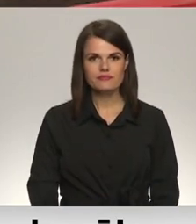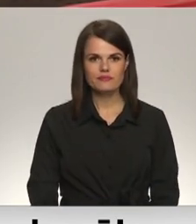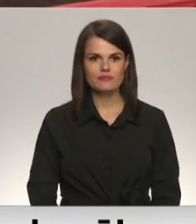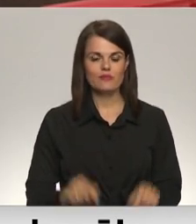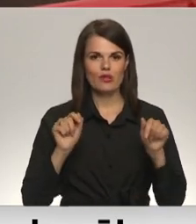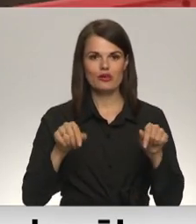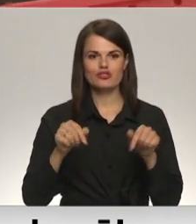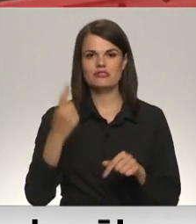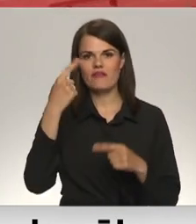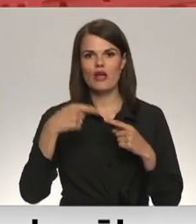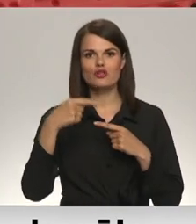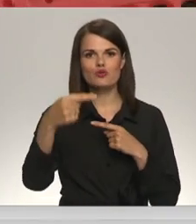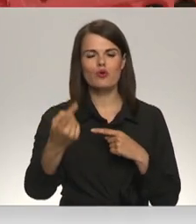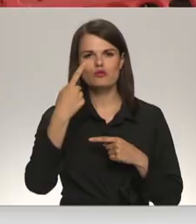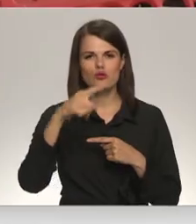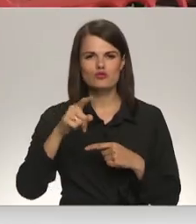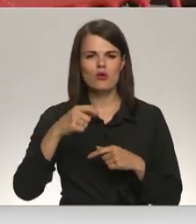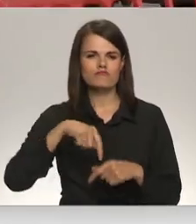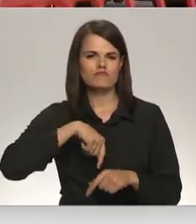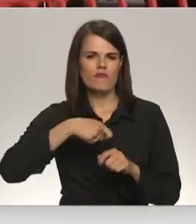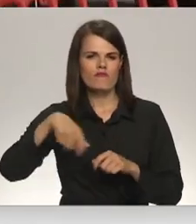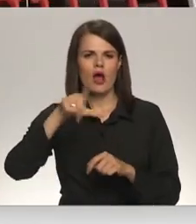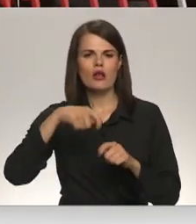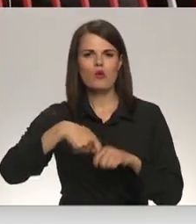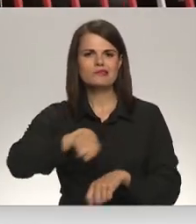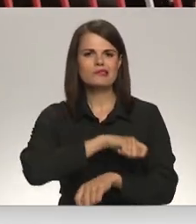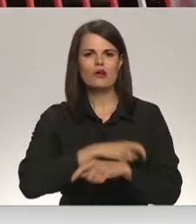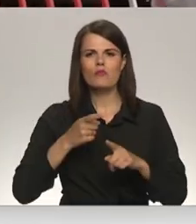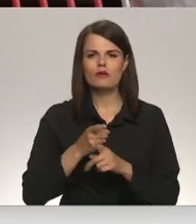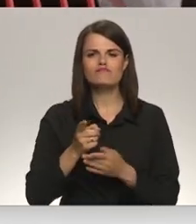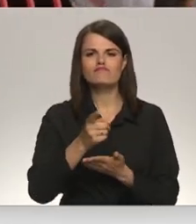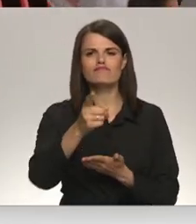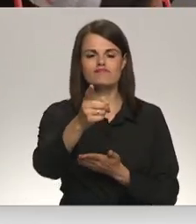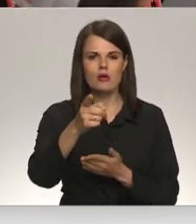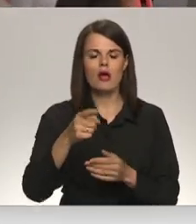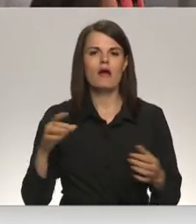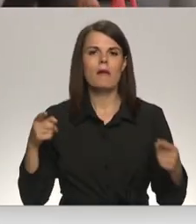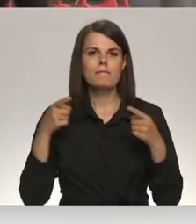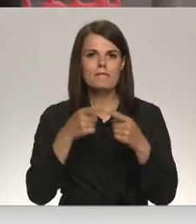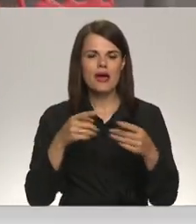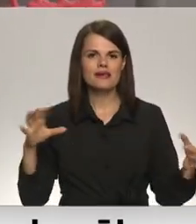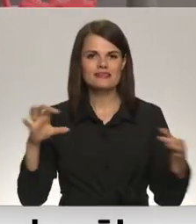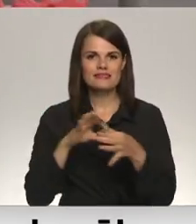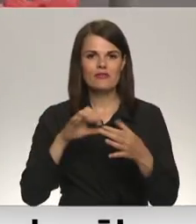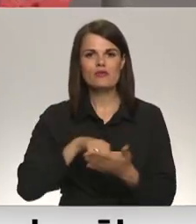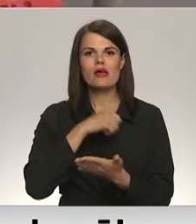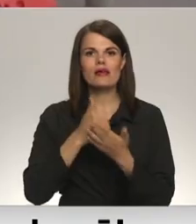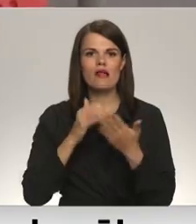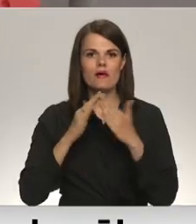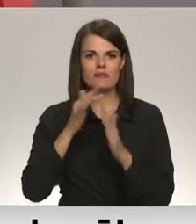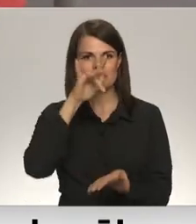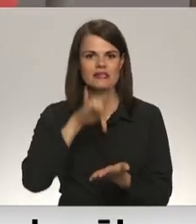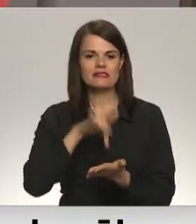Šis ir viens posms no vairākus kilometrus garā veloceliņa, kura mērķis ir savienot galvaspilsētas centru